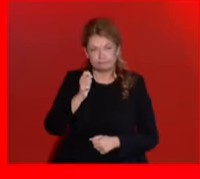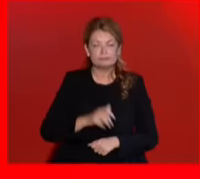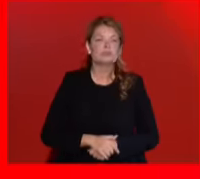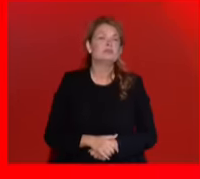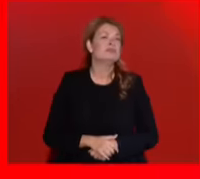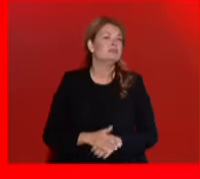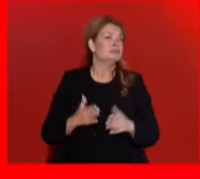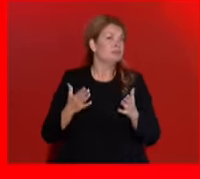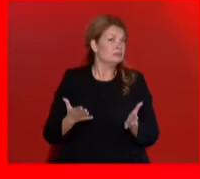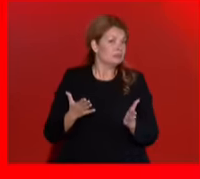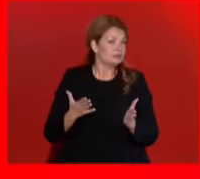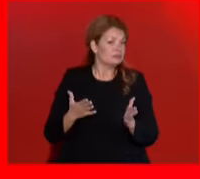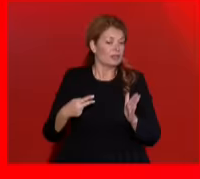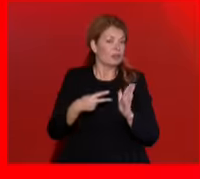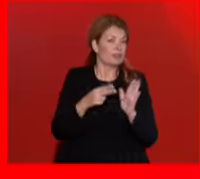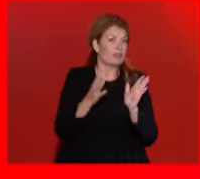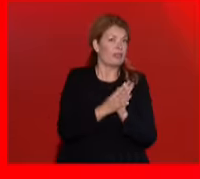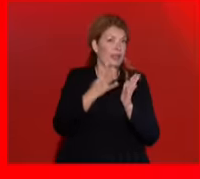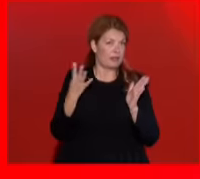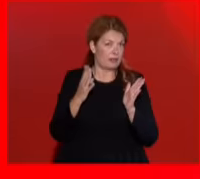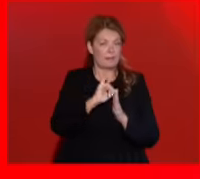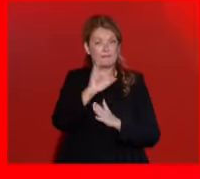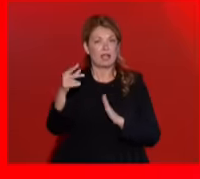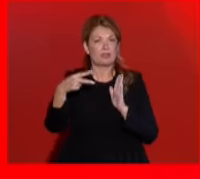ότι την περίοδο 19-23,